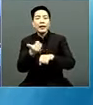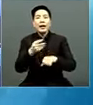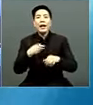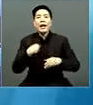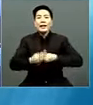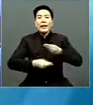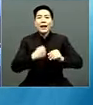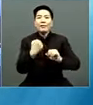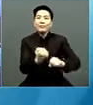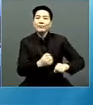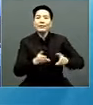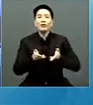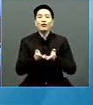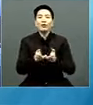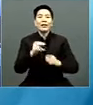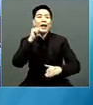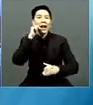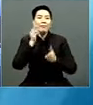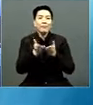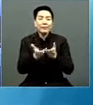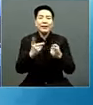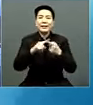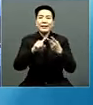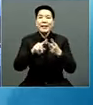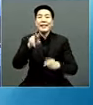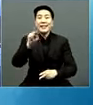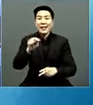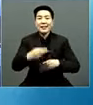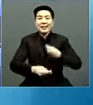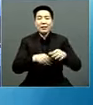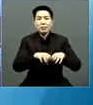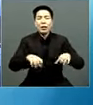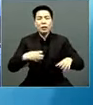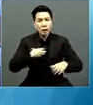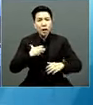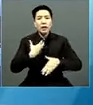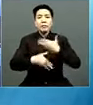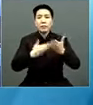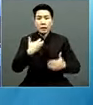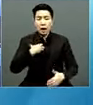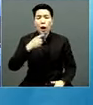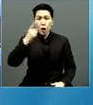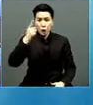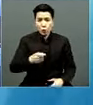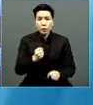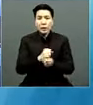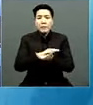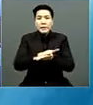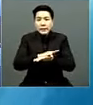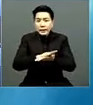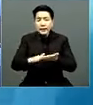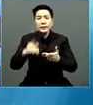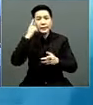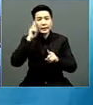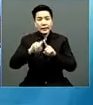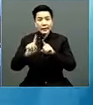าดนัดอย่างเงี้ยฮะเราอยากให้ระดับเศรษฐกิจรากหญ้าได้เดินออกไป ก็ต้องช่วยกันนะครับแ